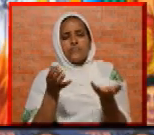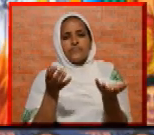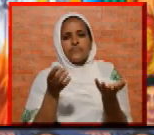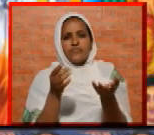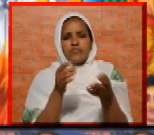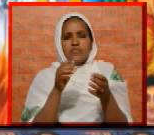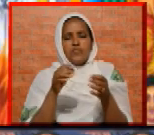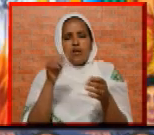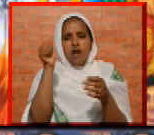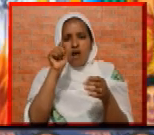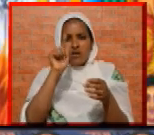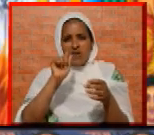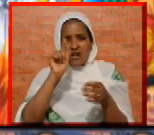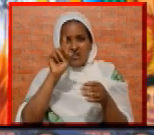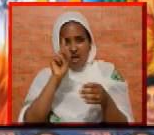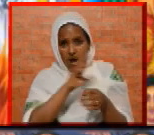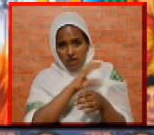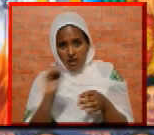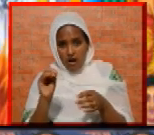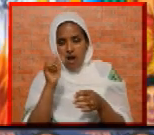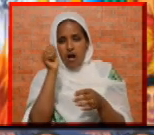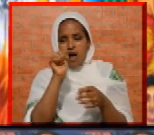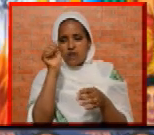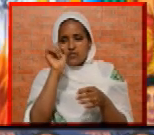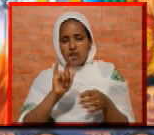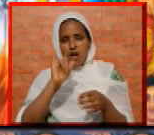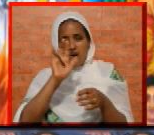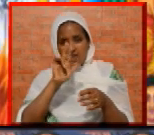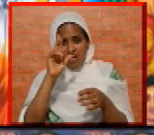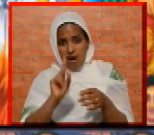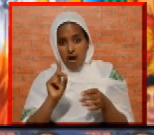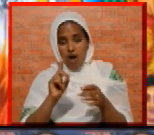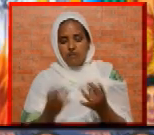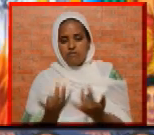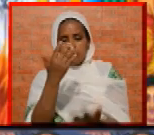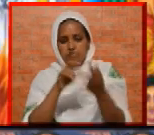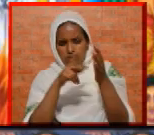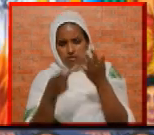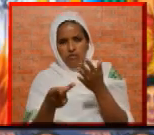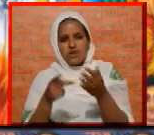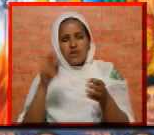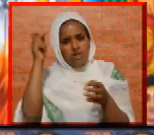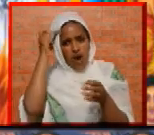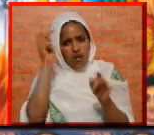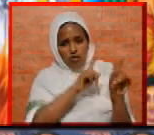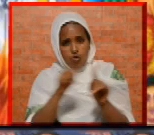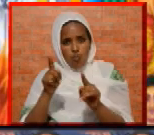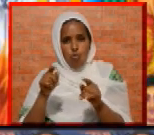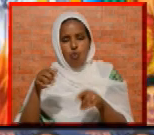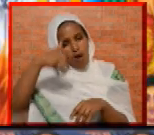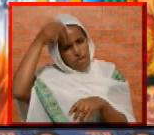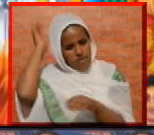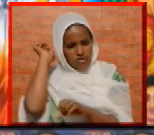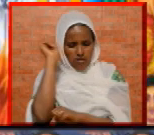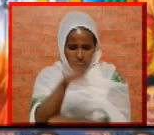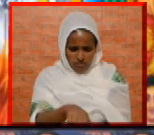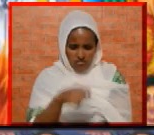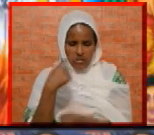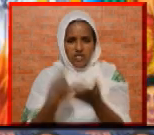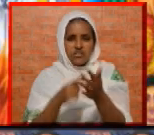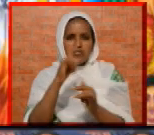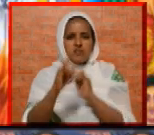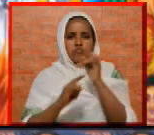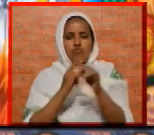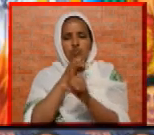ቢያስፈልግ አናንያና አዛርያ የነደደ እሳት ጠፍቶላቸዋል፣ ዳንኤል ደግሞ አንበሳ ሰግዶለታል። እኒህ የዘመነ ብሉይ